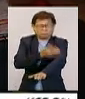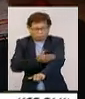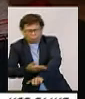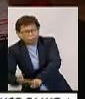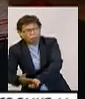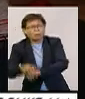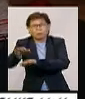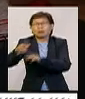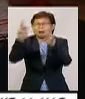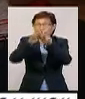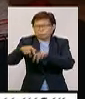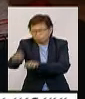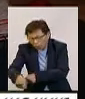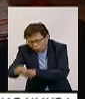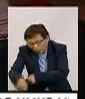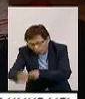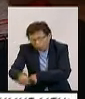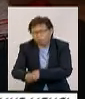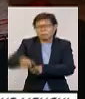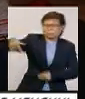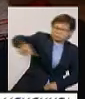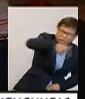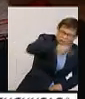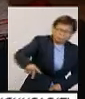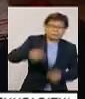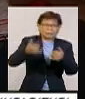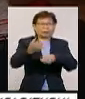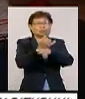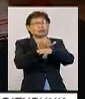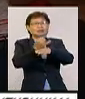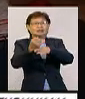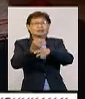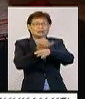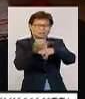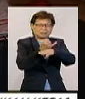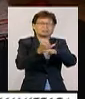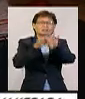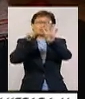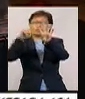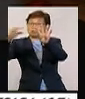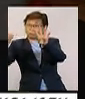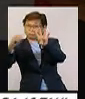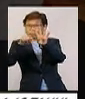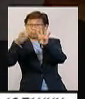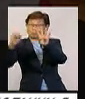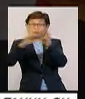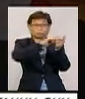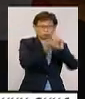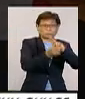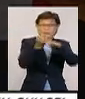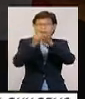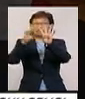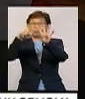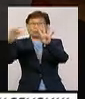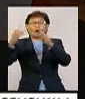siram, menanam. Sedangkan sekarang dalam ayat 4.0 dengan izin bahasa Inggeris, orang sudah guna drone